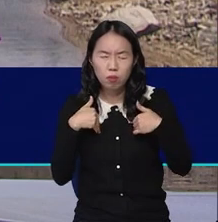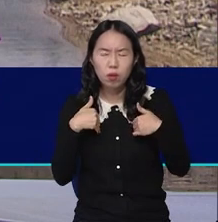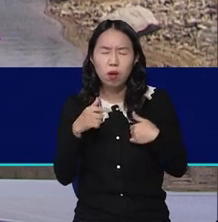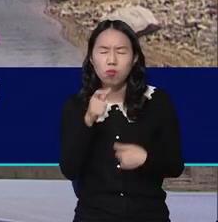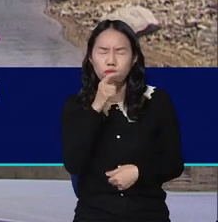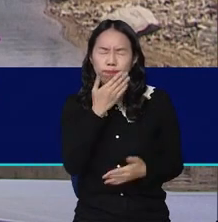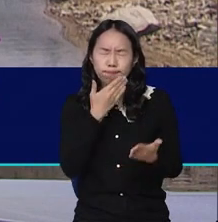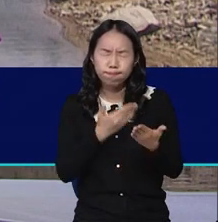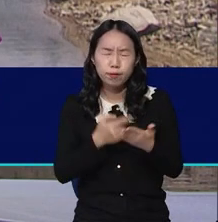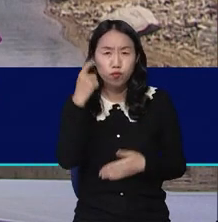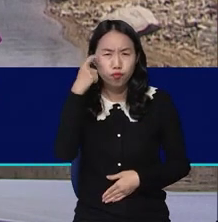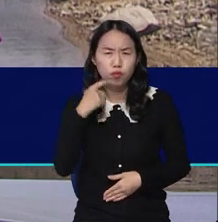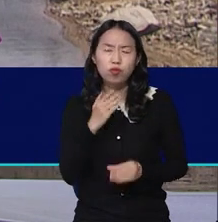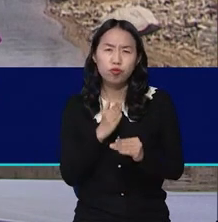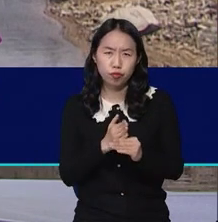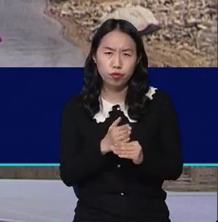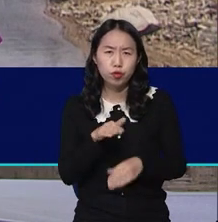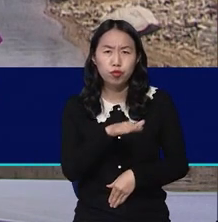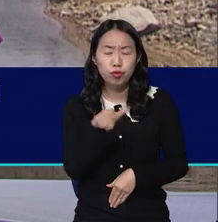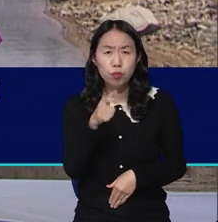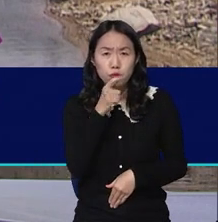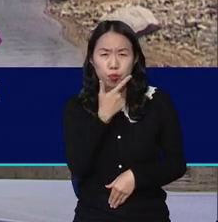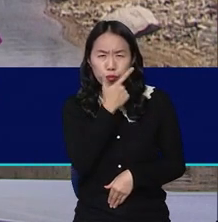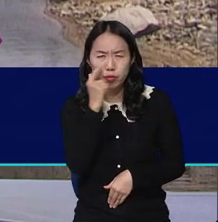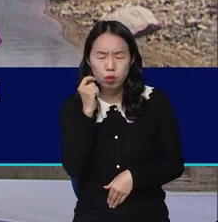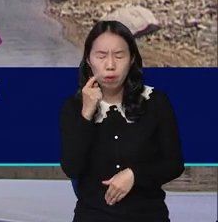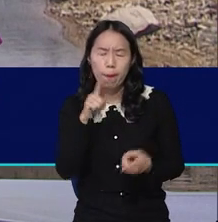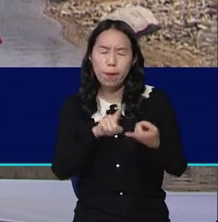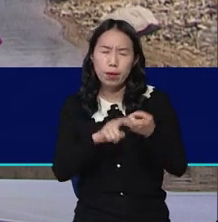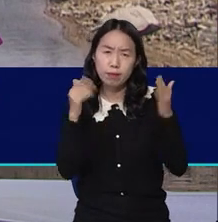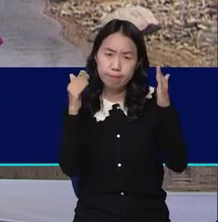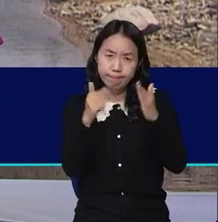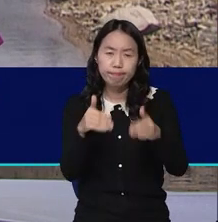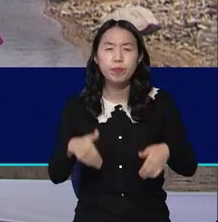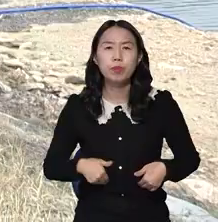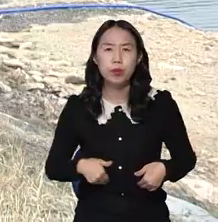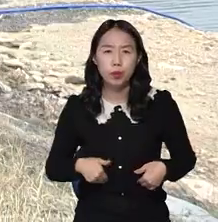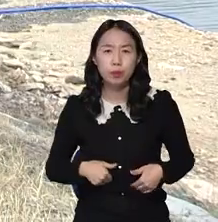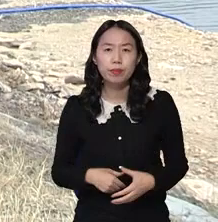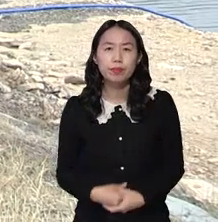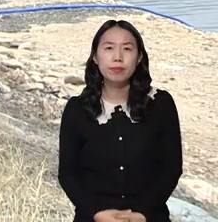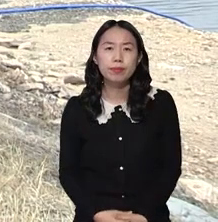이제 외면할 수 없는 현실이 됐습니다. 조윤정 기자입니다.